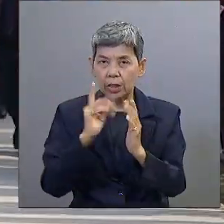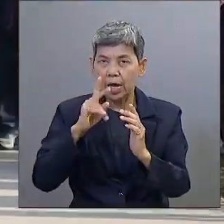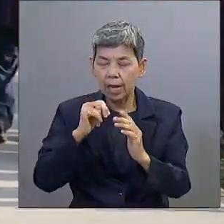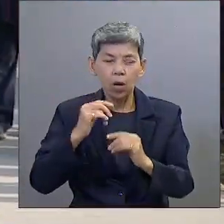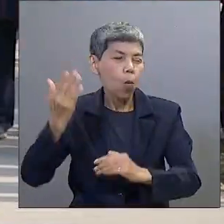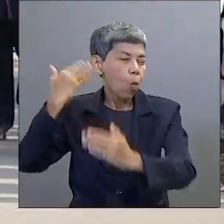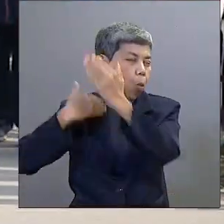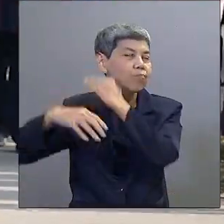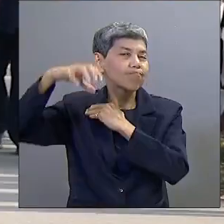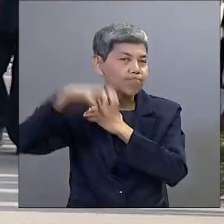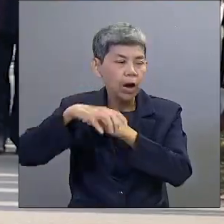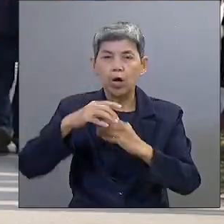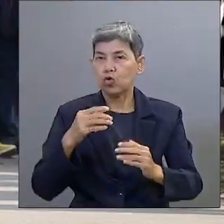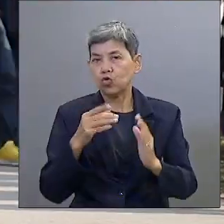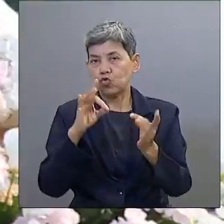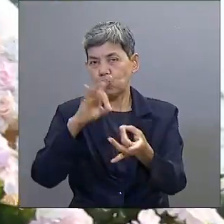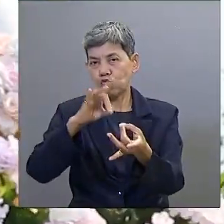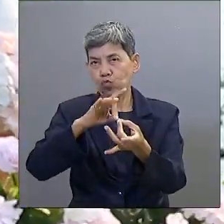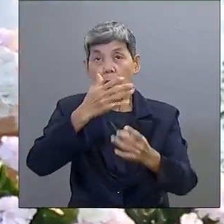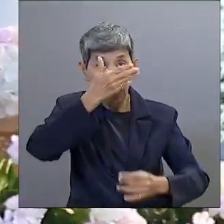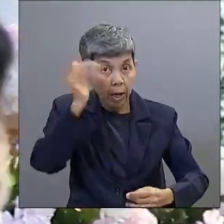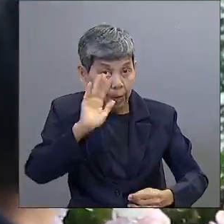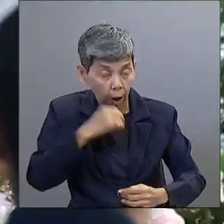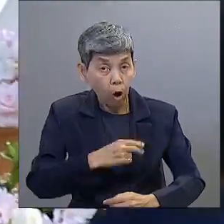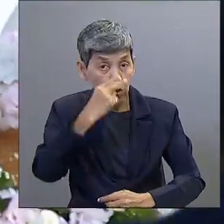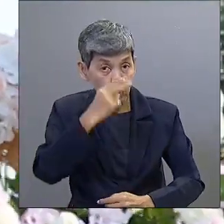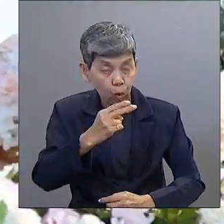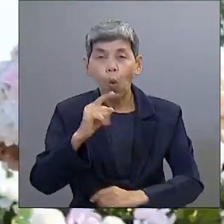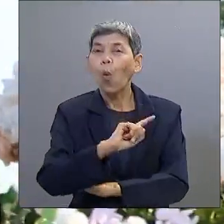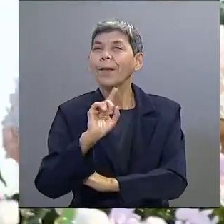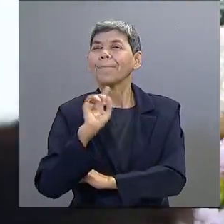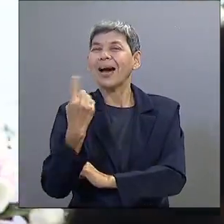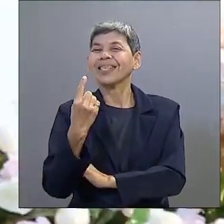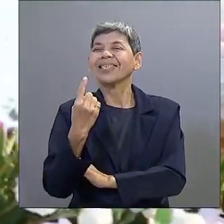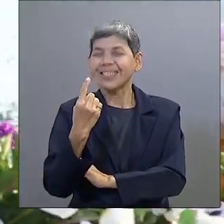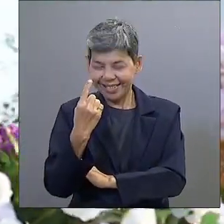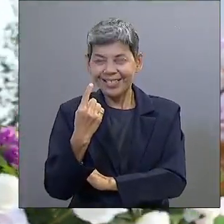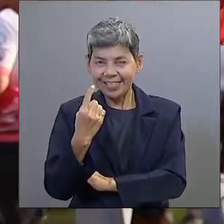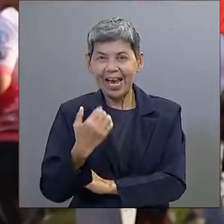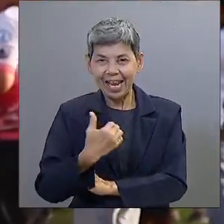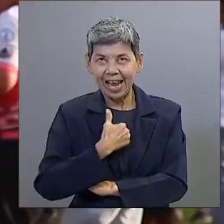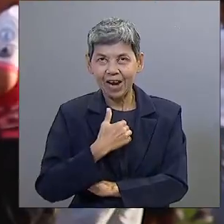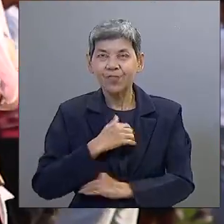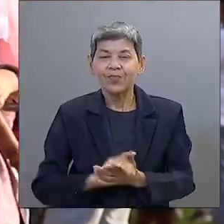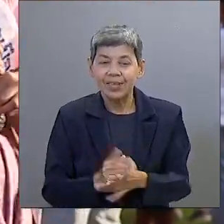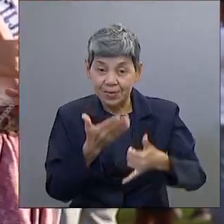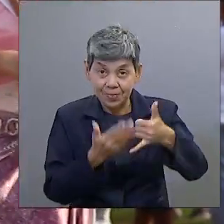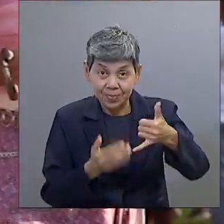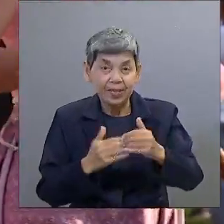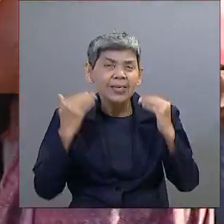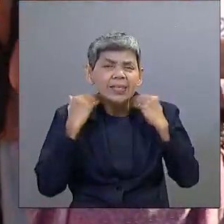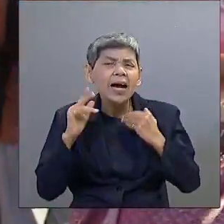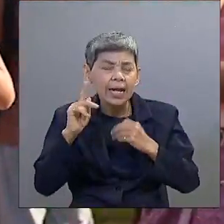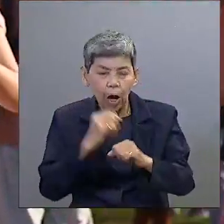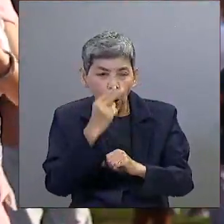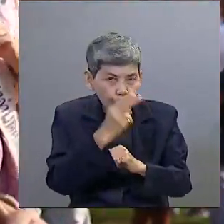ทยานประวัติศาสตร์สุโขทัยและอย่าลืมติดตามรายการวันใหม่วาไรตี้ของเราค่ะเราส่งน้องกะทิแขนภาไปเก็บ